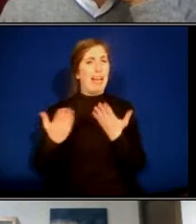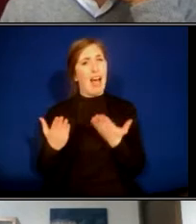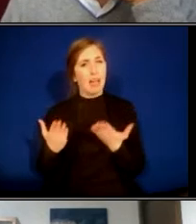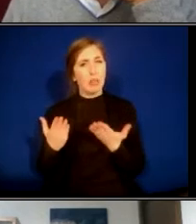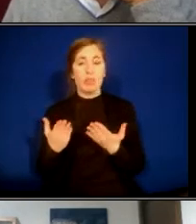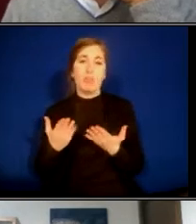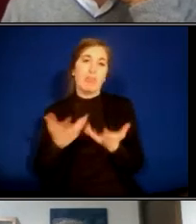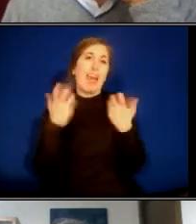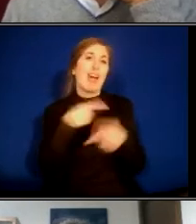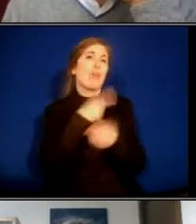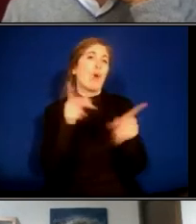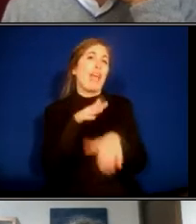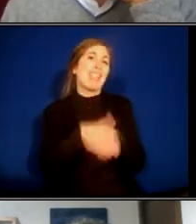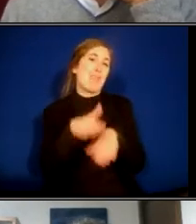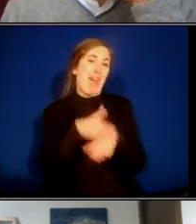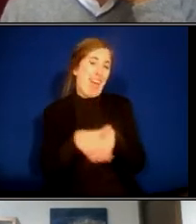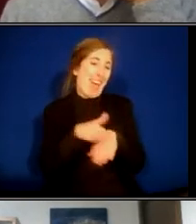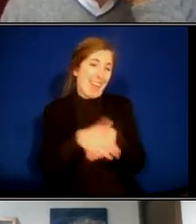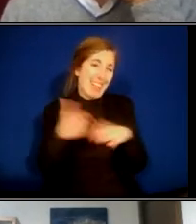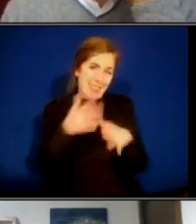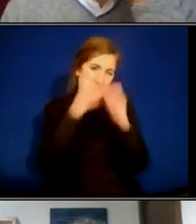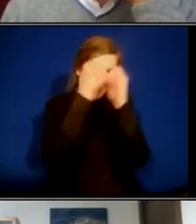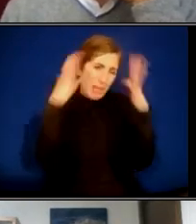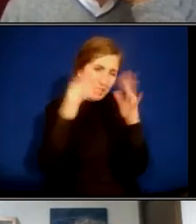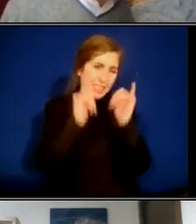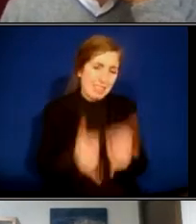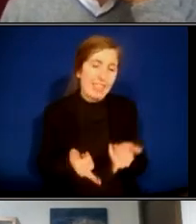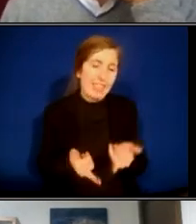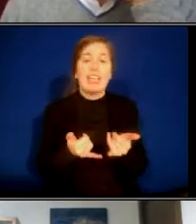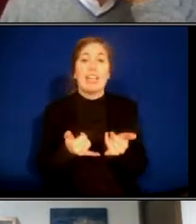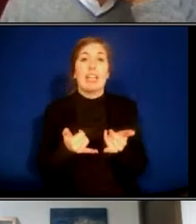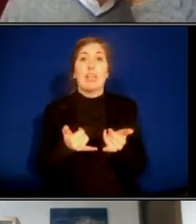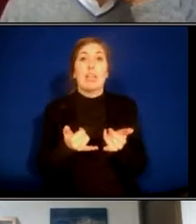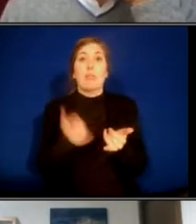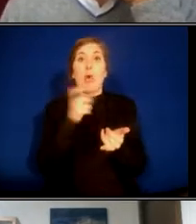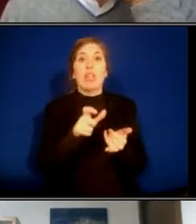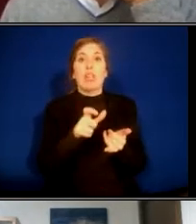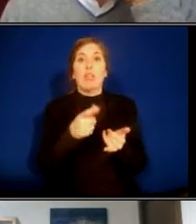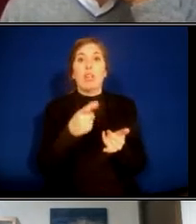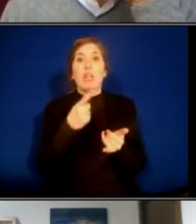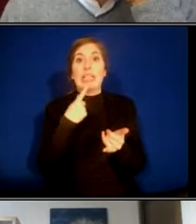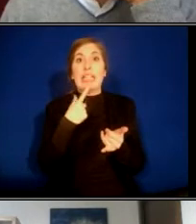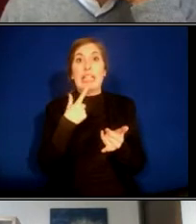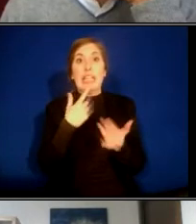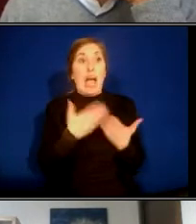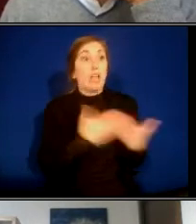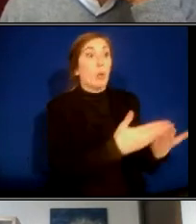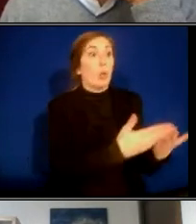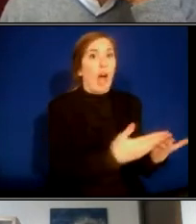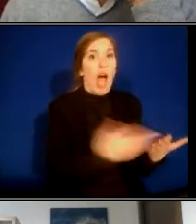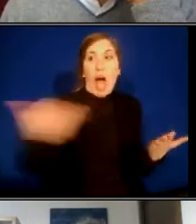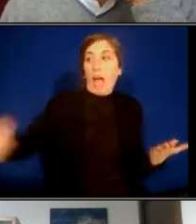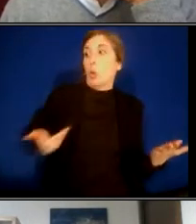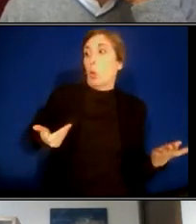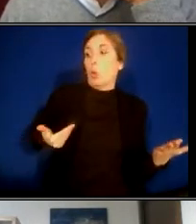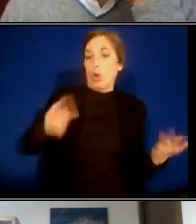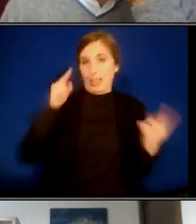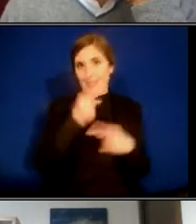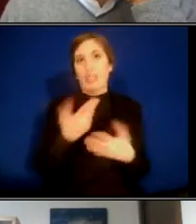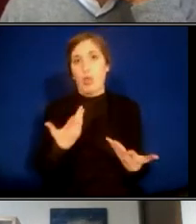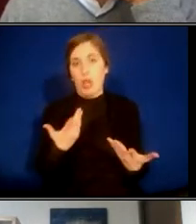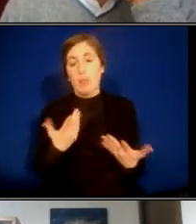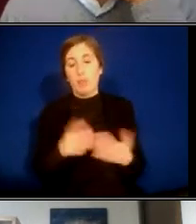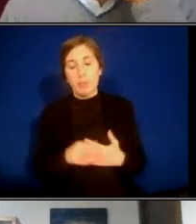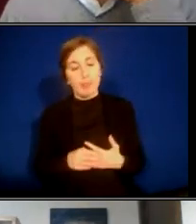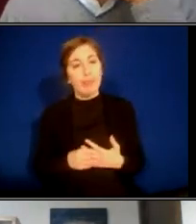esperti, aiutare in questo momento chi aiuta. Però in tutto ciò, da quel 24 febbraio,